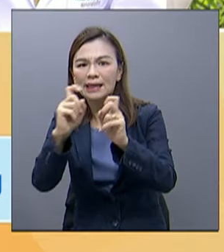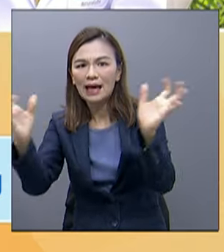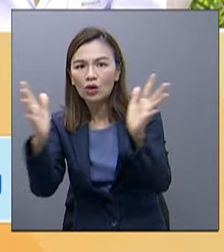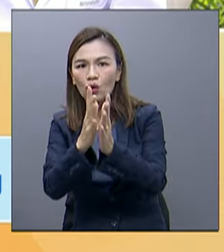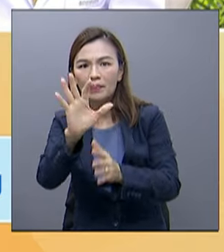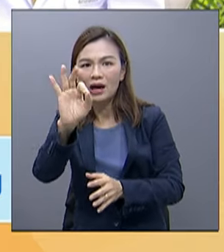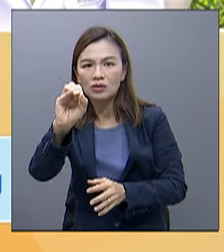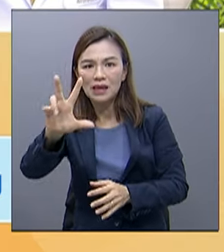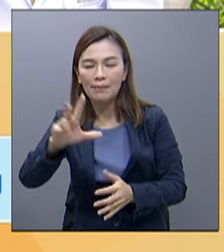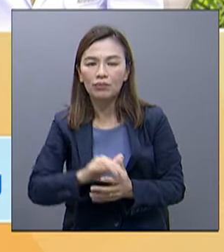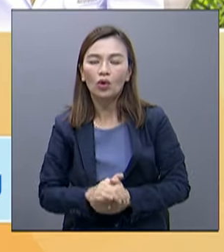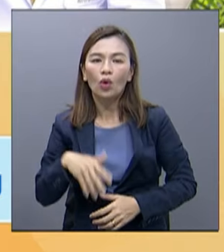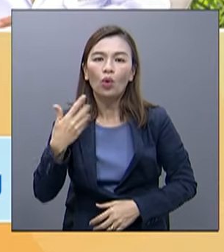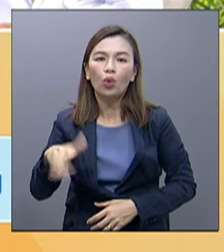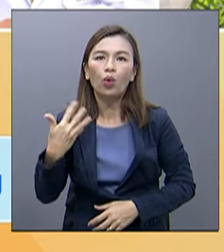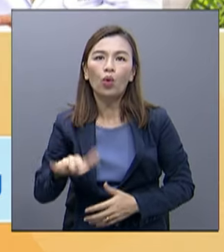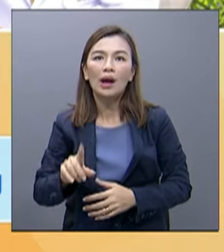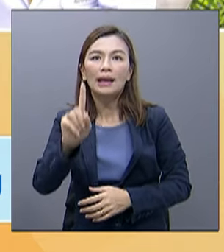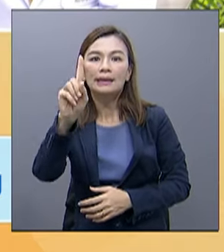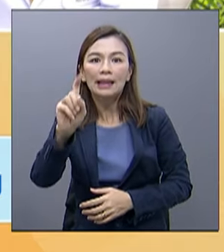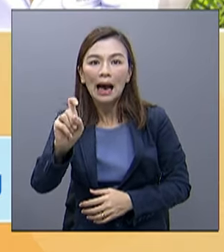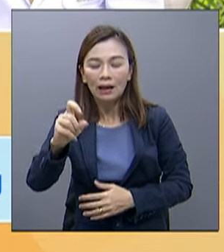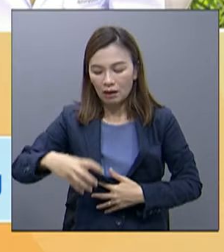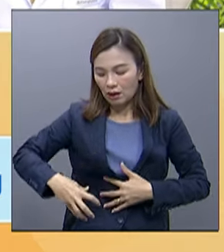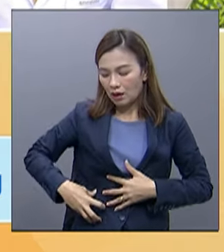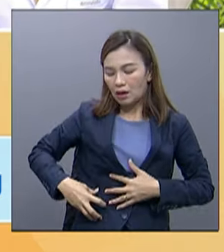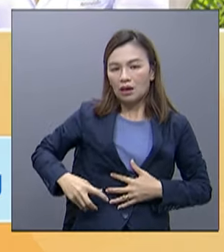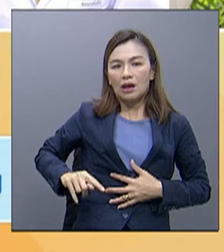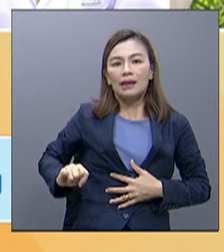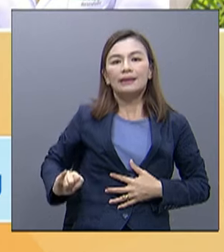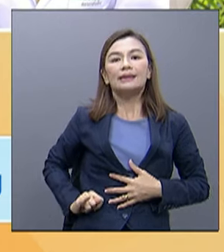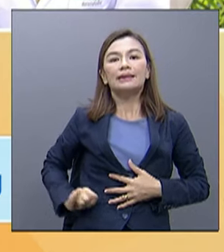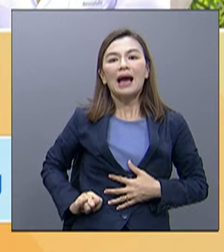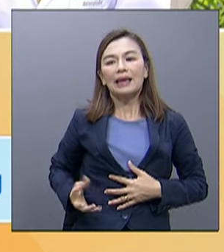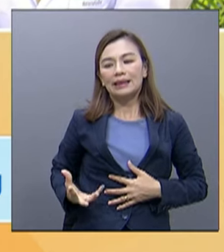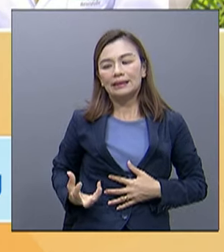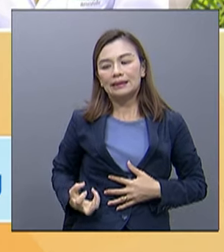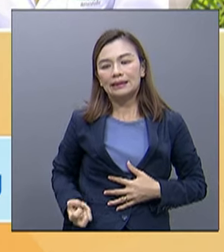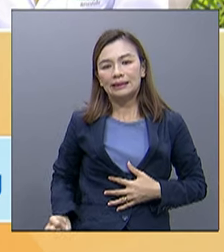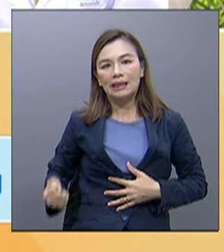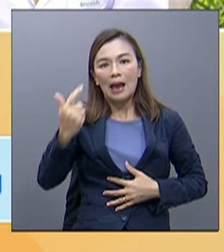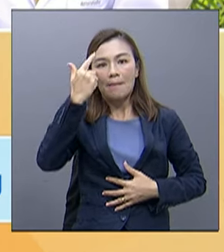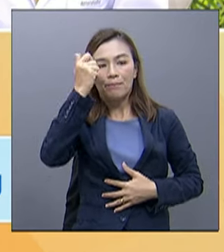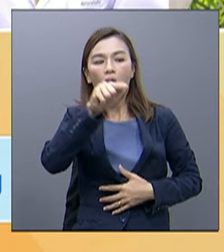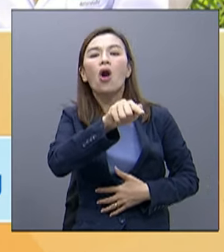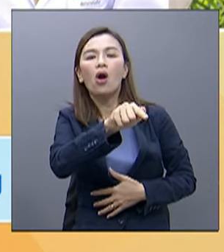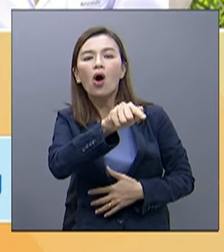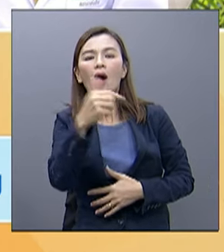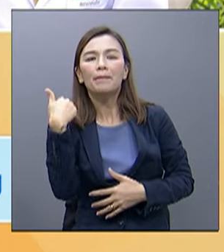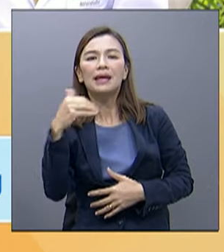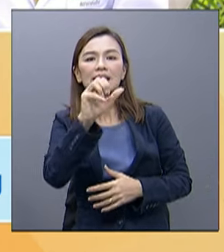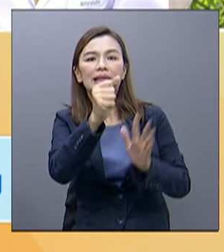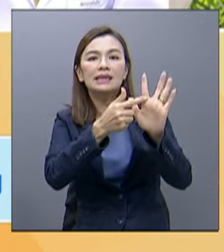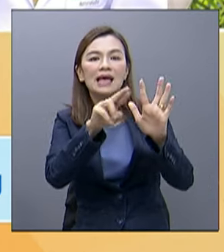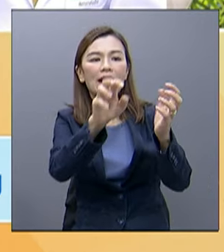ชีวิตซึ่งส่วนหนึ่งของการเสียชีวิตนี่คือทำให้ไายเสื่อมเนื่องจากสันปนเปื้อนในในผลิตภัณฑ์เสริมอหารเนี่ยทำให้ตายมัน